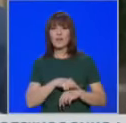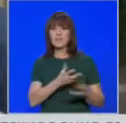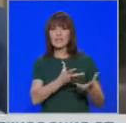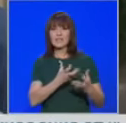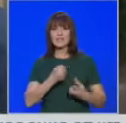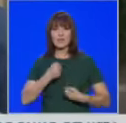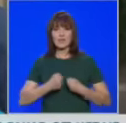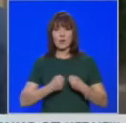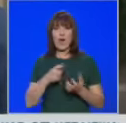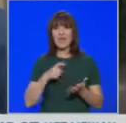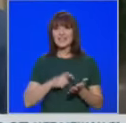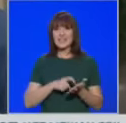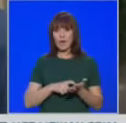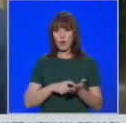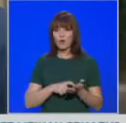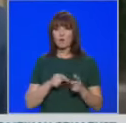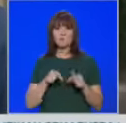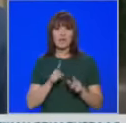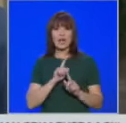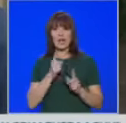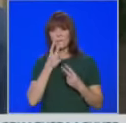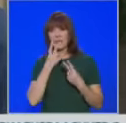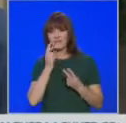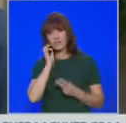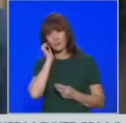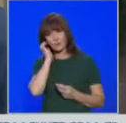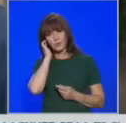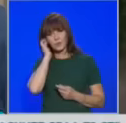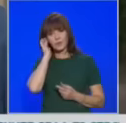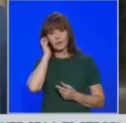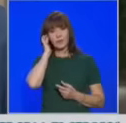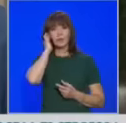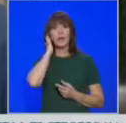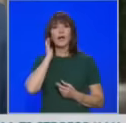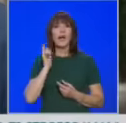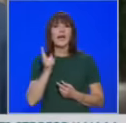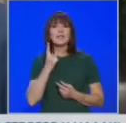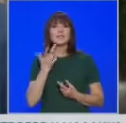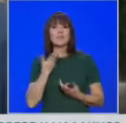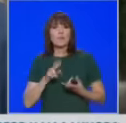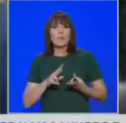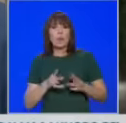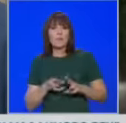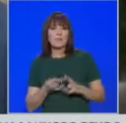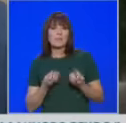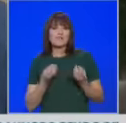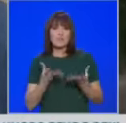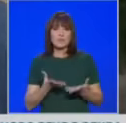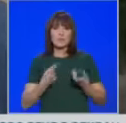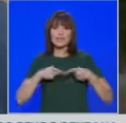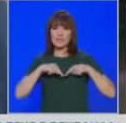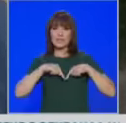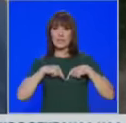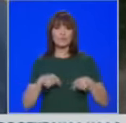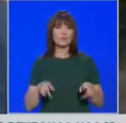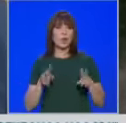средство, въпреки че в закона такава възможност не е предвидена. Ние единственото, което в момента променихме, е възможността със съдебното